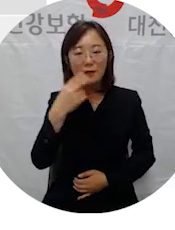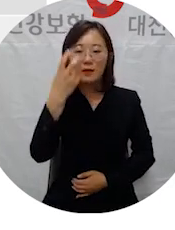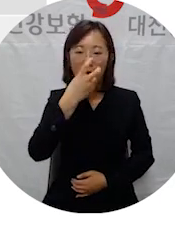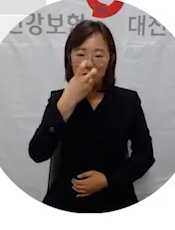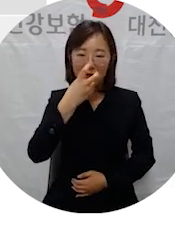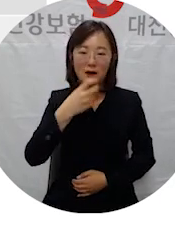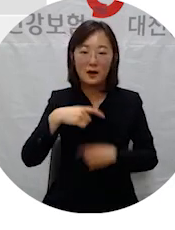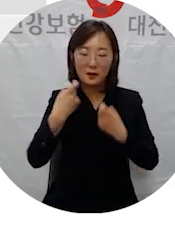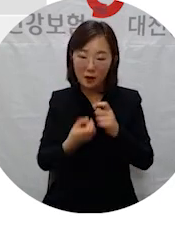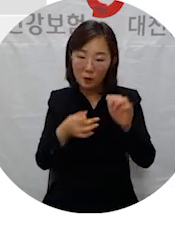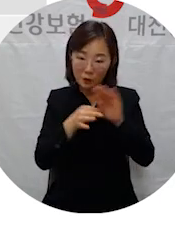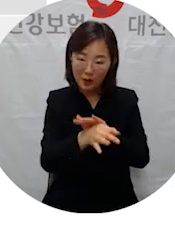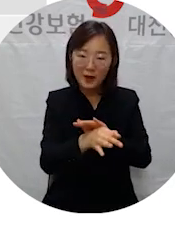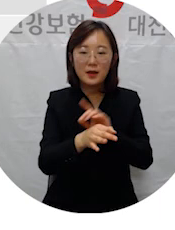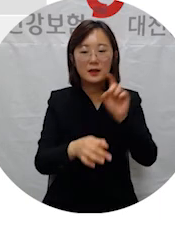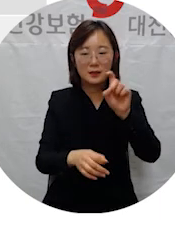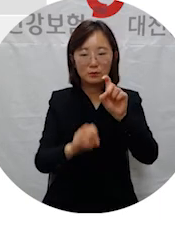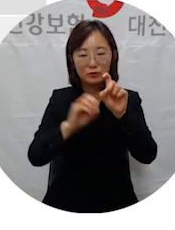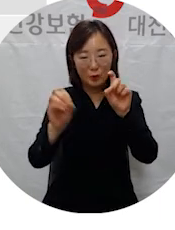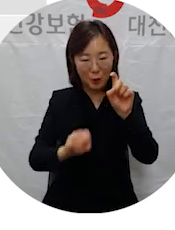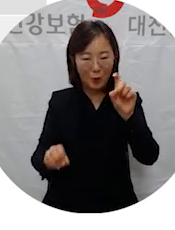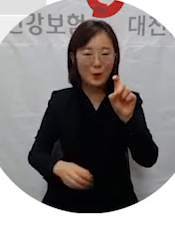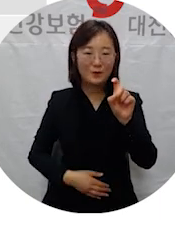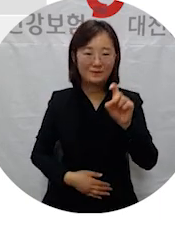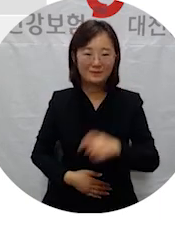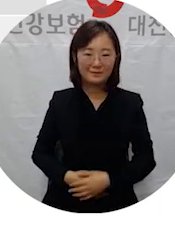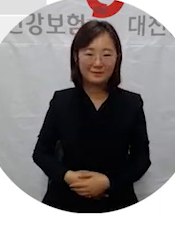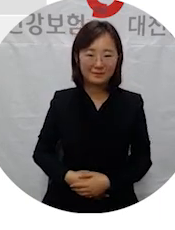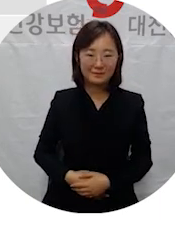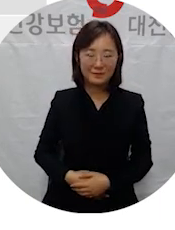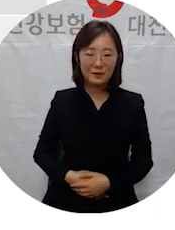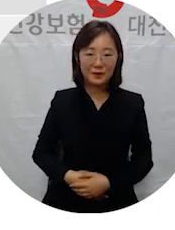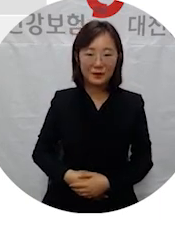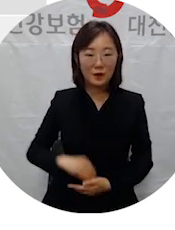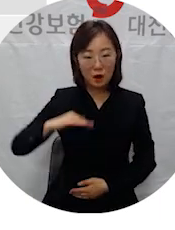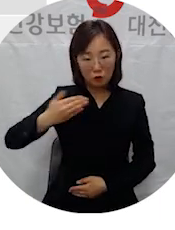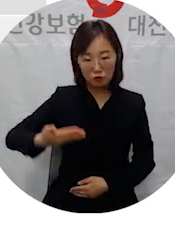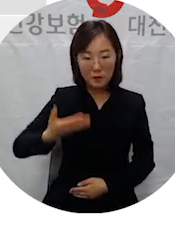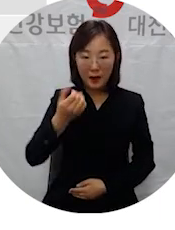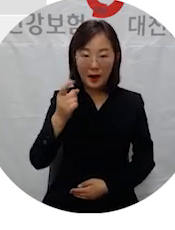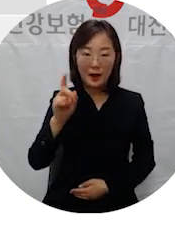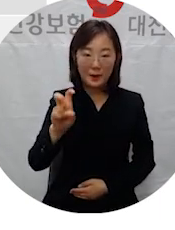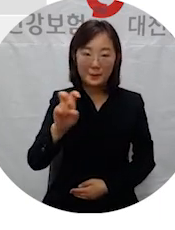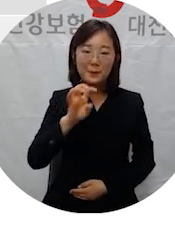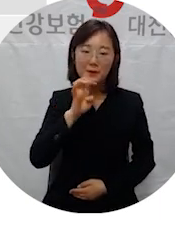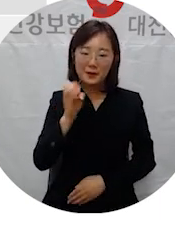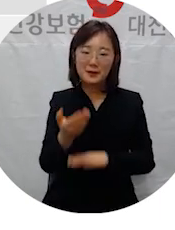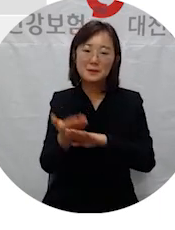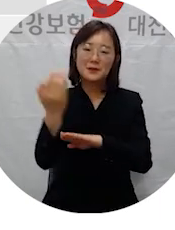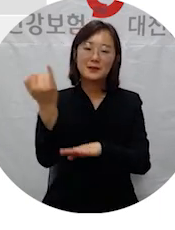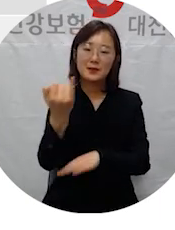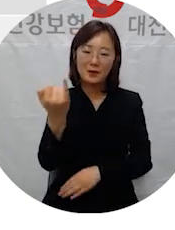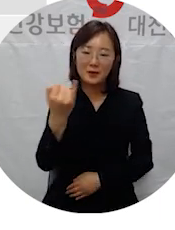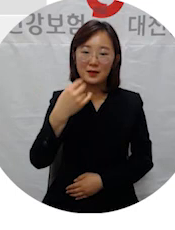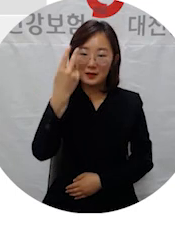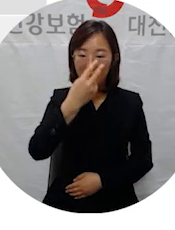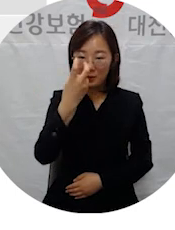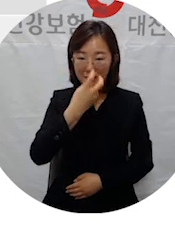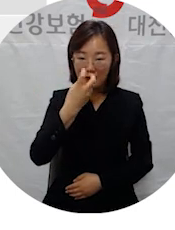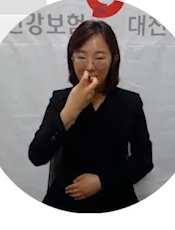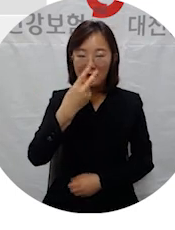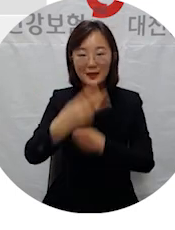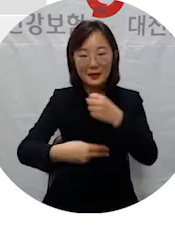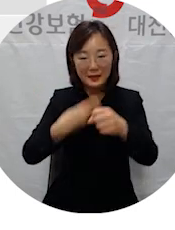남녀 고위험군이 검진 대상이며 검진 비용은 본인 부담률이 10%입니다. 유방암은